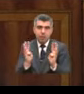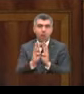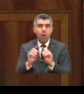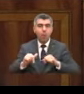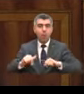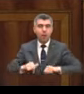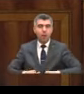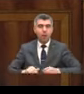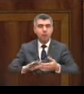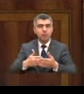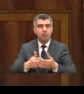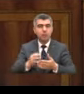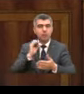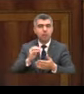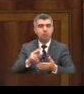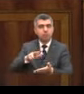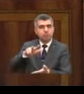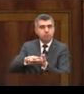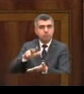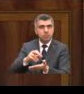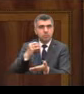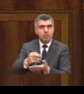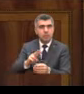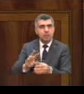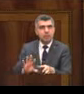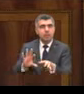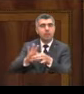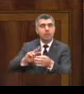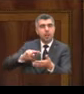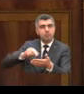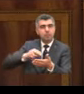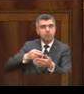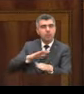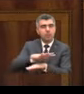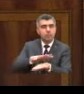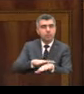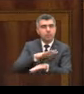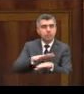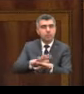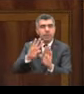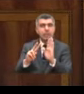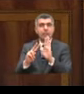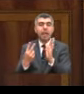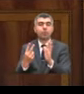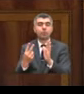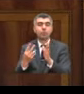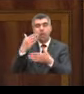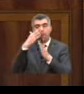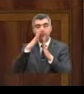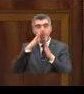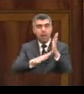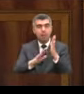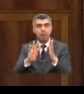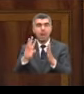تم تقديمه في مجلس حكومي، انتقلنا الى توقيع الاتفاقيات مع مجالس الجهات والجماعات، اكثر من 12 اتفاقيه في 4 أشهر